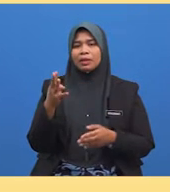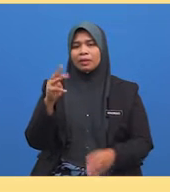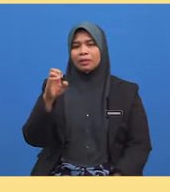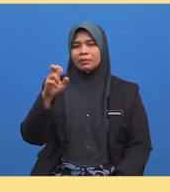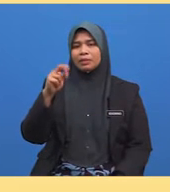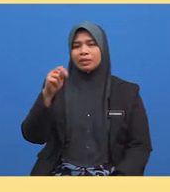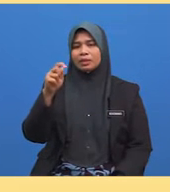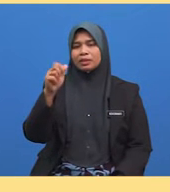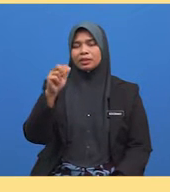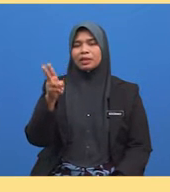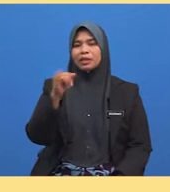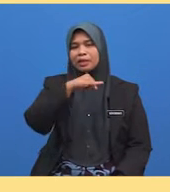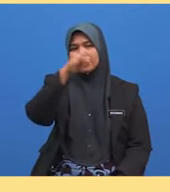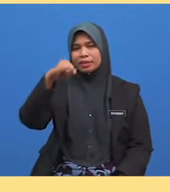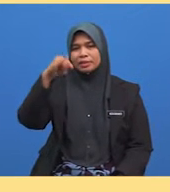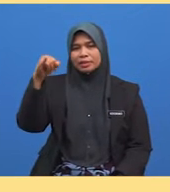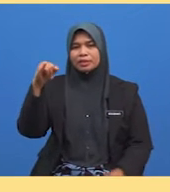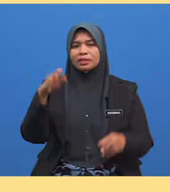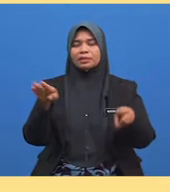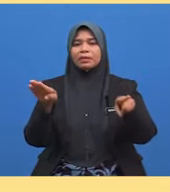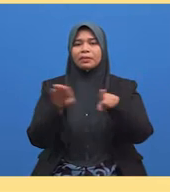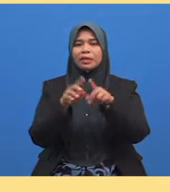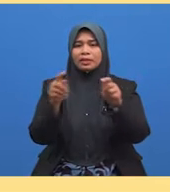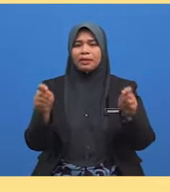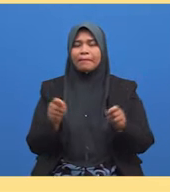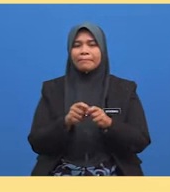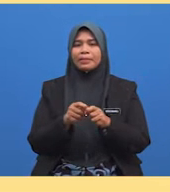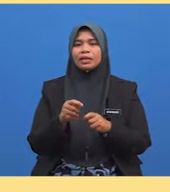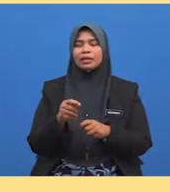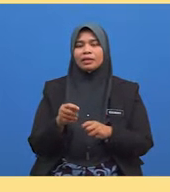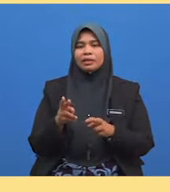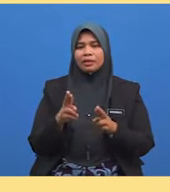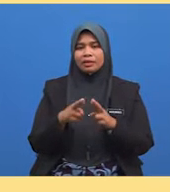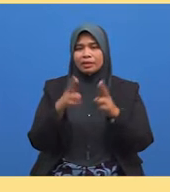rekreasi, sebagai bahan mentah untuk perubatan,